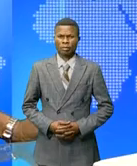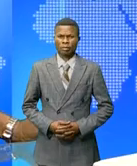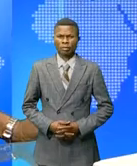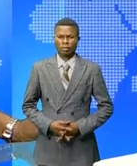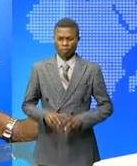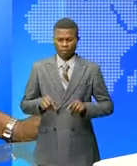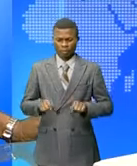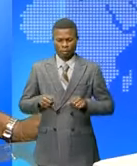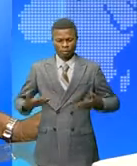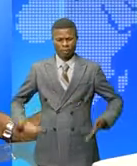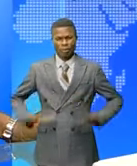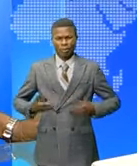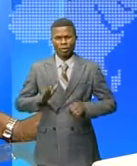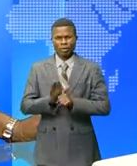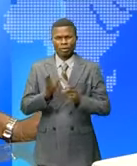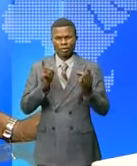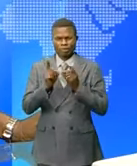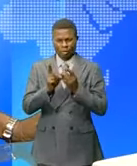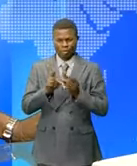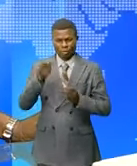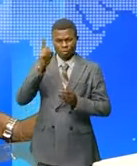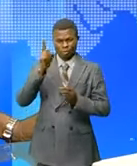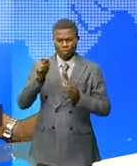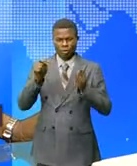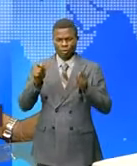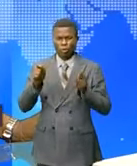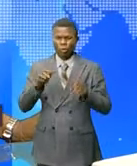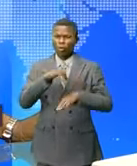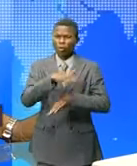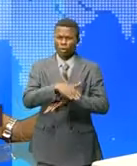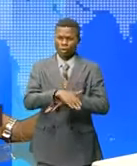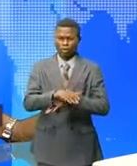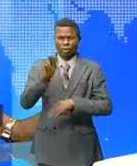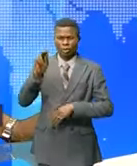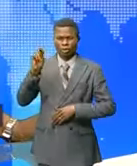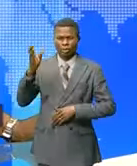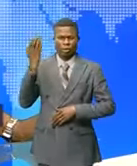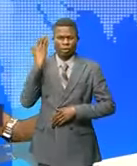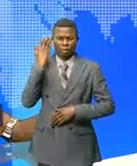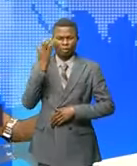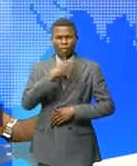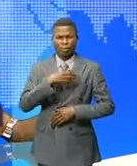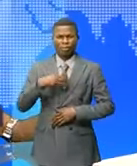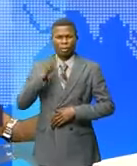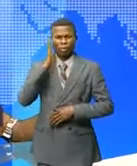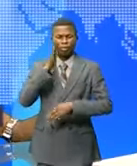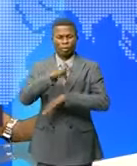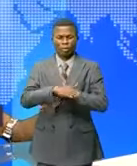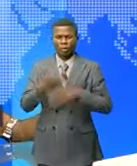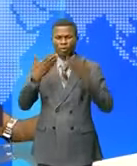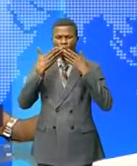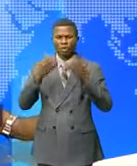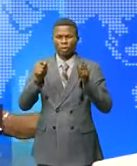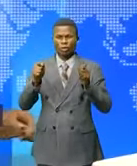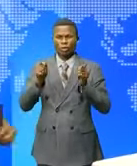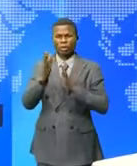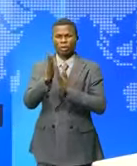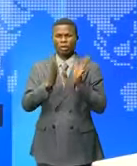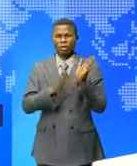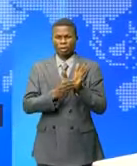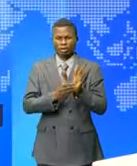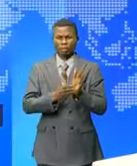Nous sommes heureux de vous retrouver pour cette première édition Vespera sur nos antennes. Mesdames et messieurs, bonsoir et bienvenue au 19h.